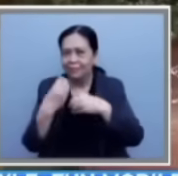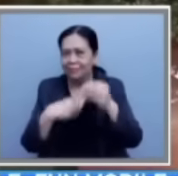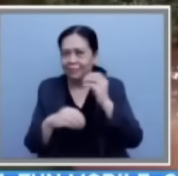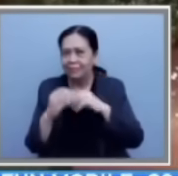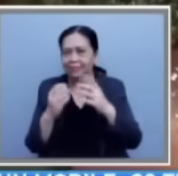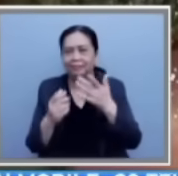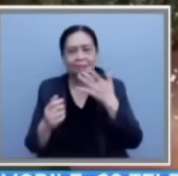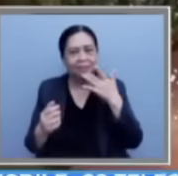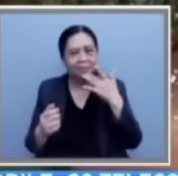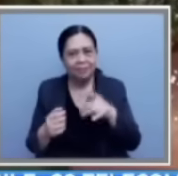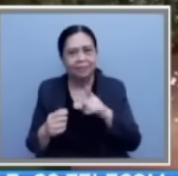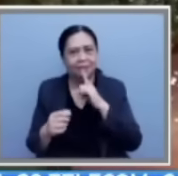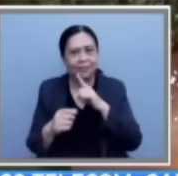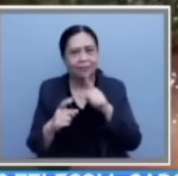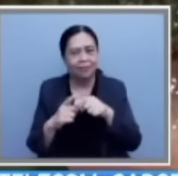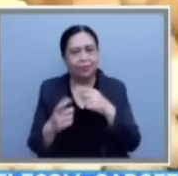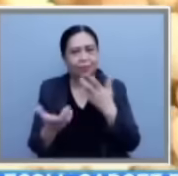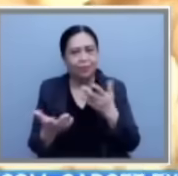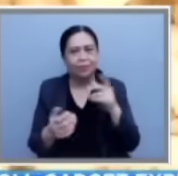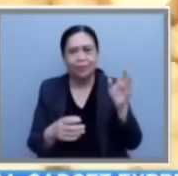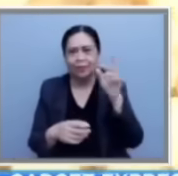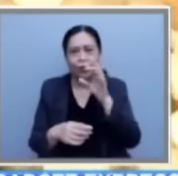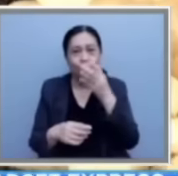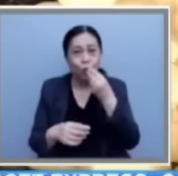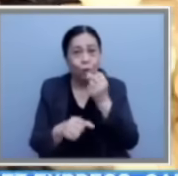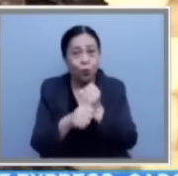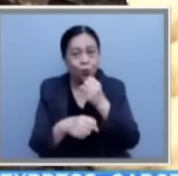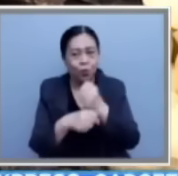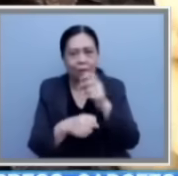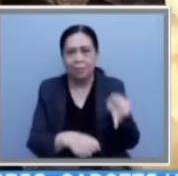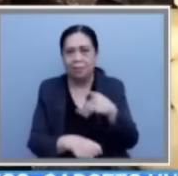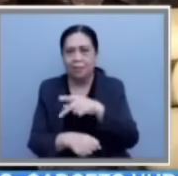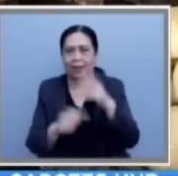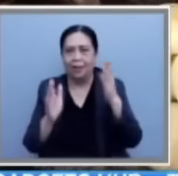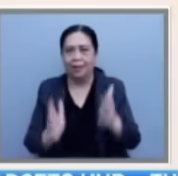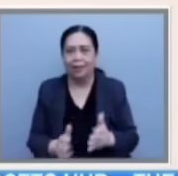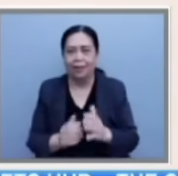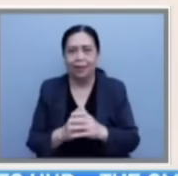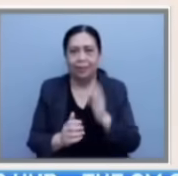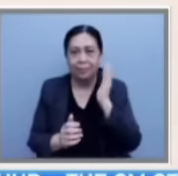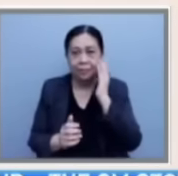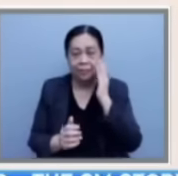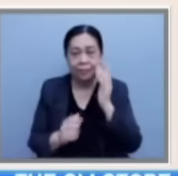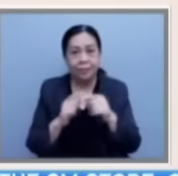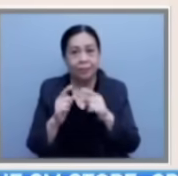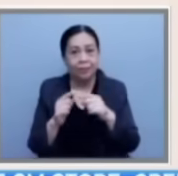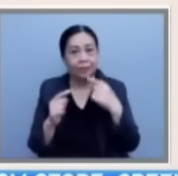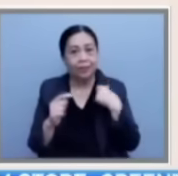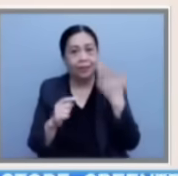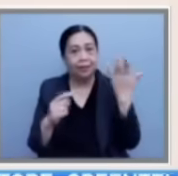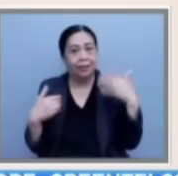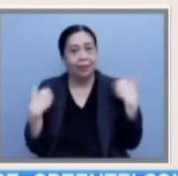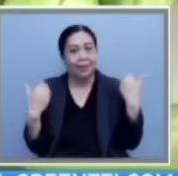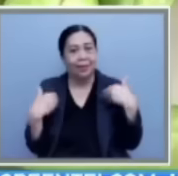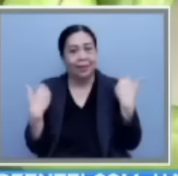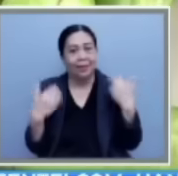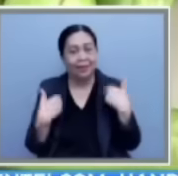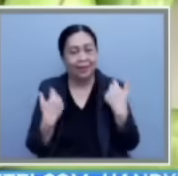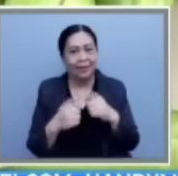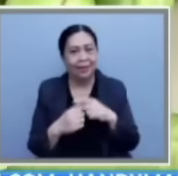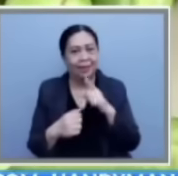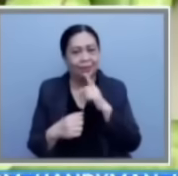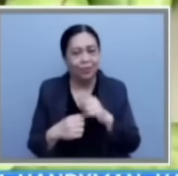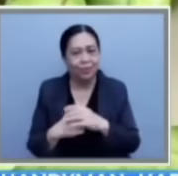dahil sa pagiging maabilidad ng mga kapampangan naku Alam mo pare nung ako'y bata-bata pa at